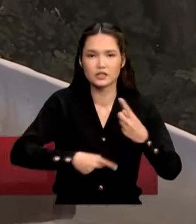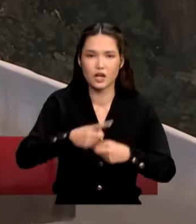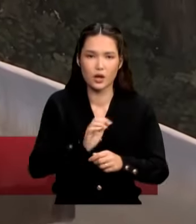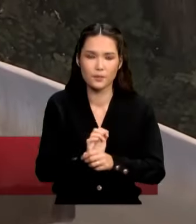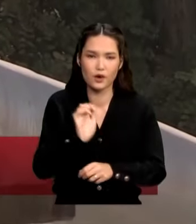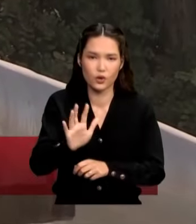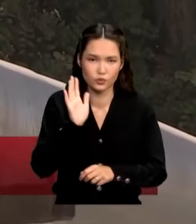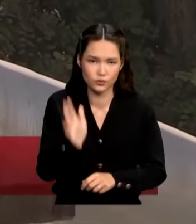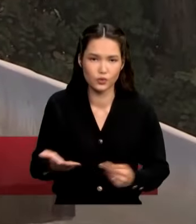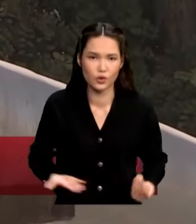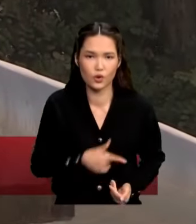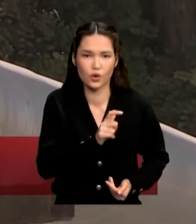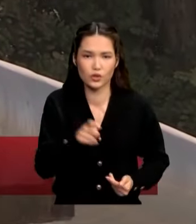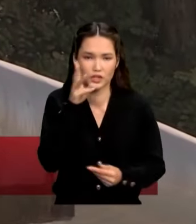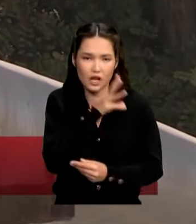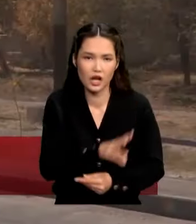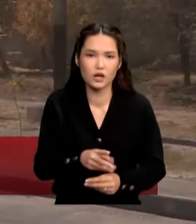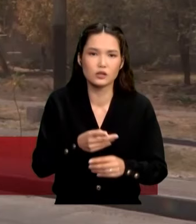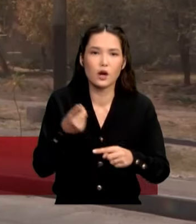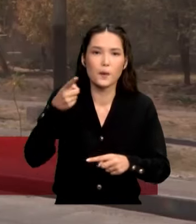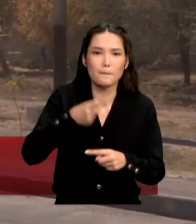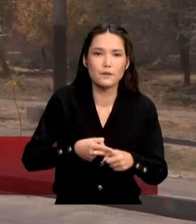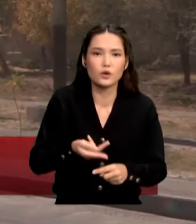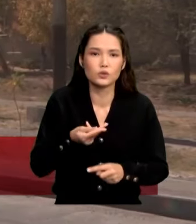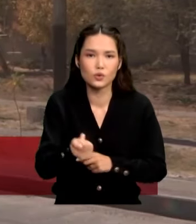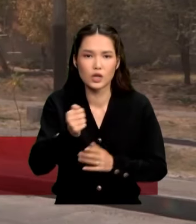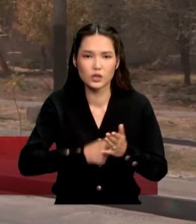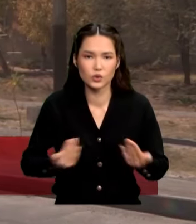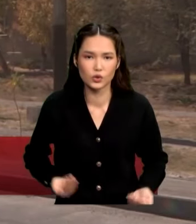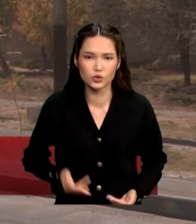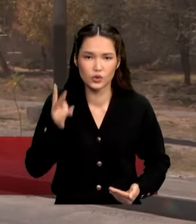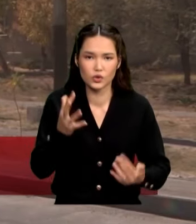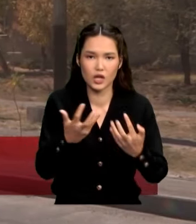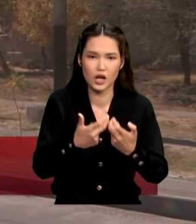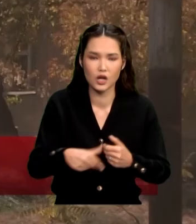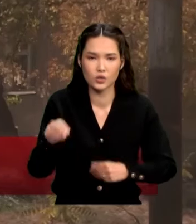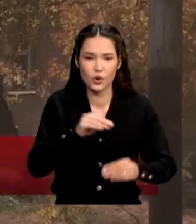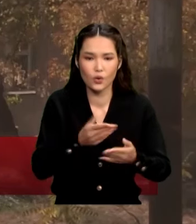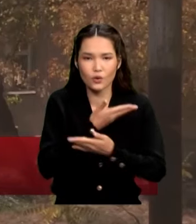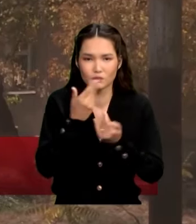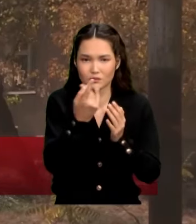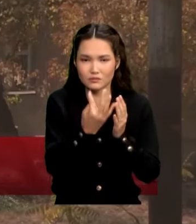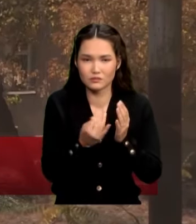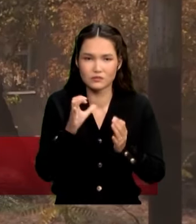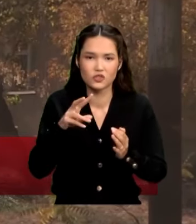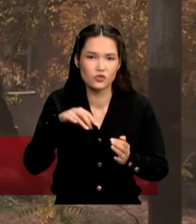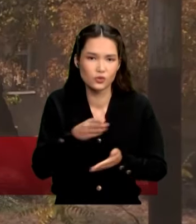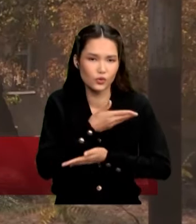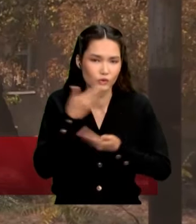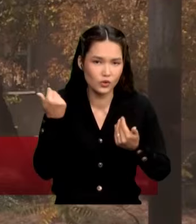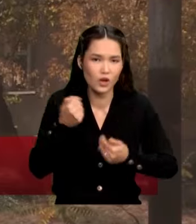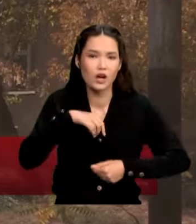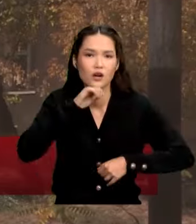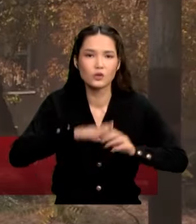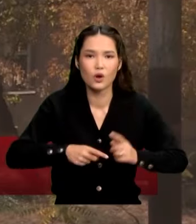қайтарылады. Тұрғындардың осынша қаражатты артық төлеуінің себебі тұрғын үйлердегі есептегіш құралдарының болмауынан, дейді мамандар.